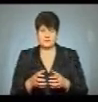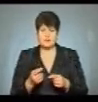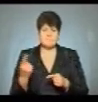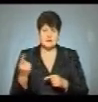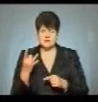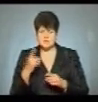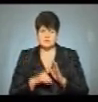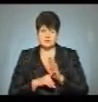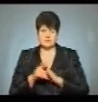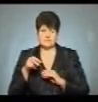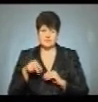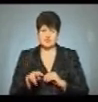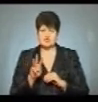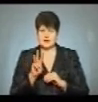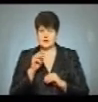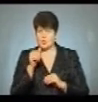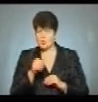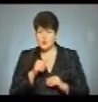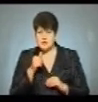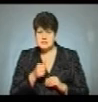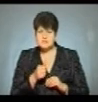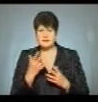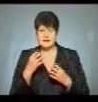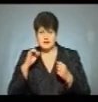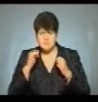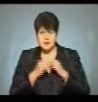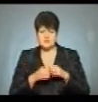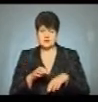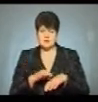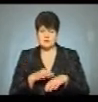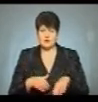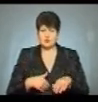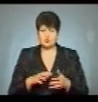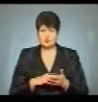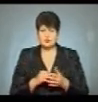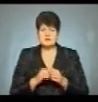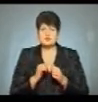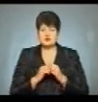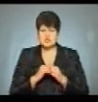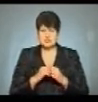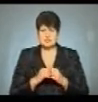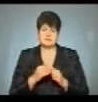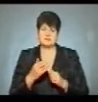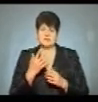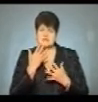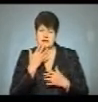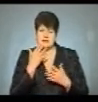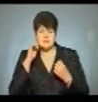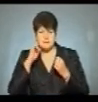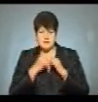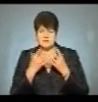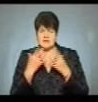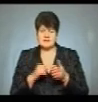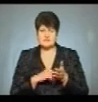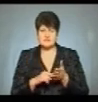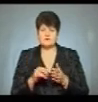вона стартувала у 2003 році. День пам'яті жертв голодоморів – це щорічний національний пам'ятний день, який відзначають у четверту